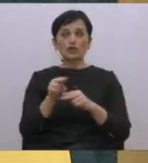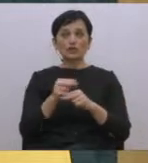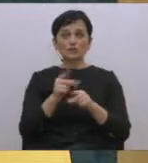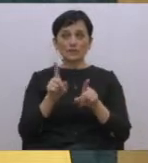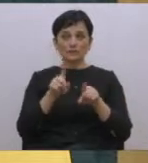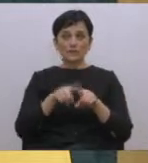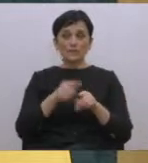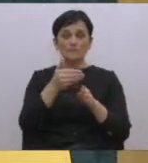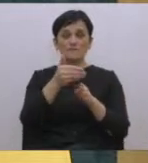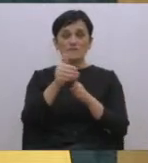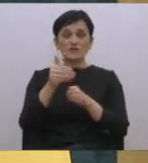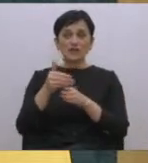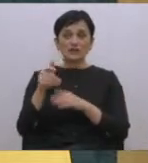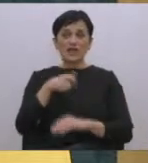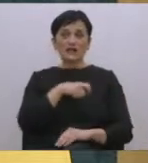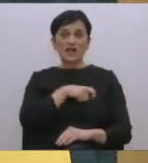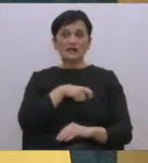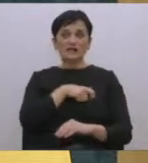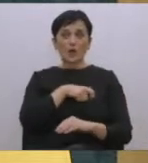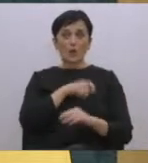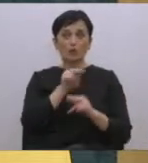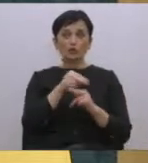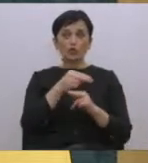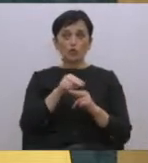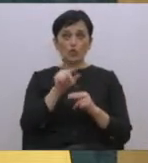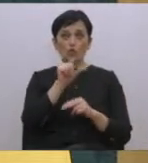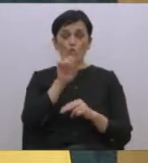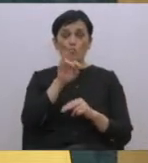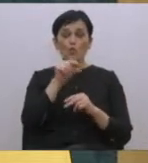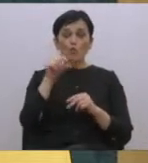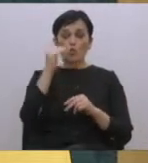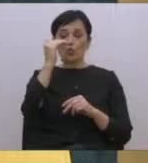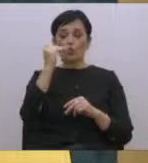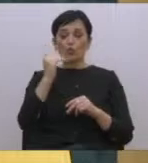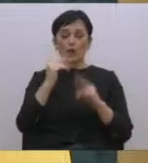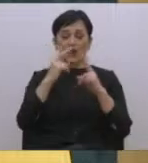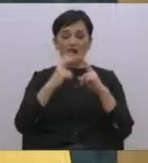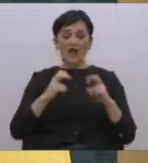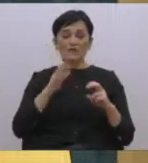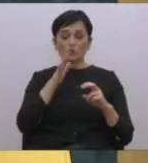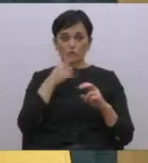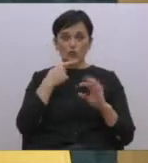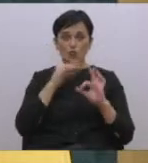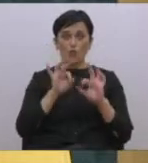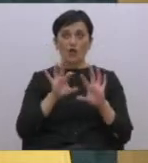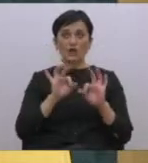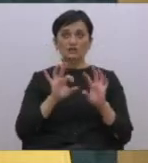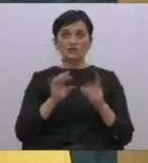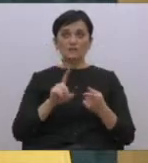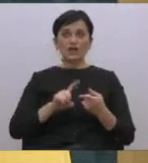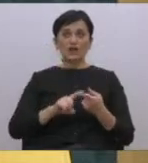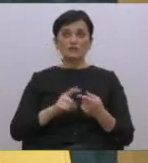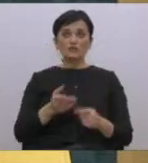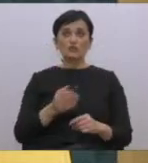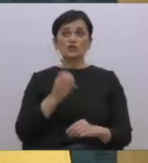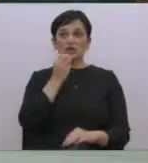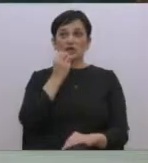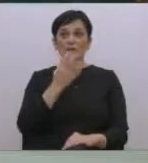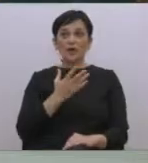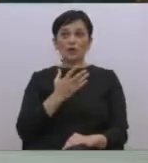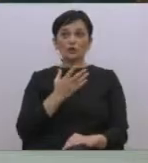ასევე ცალკეული დეპუტატების შენიშვნები და მუხლობრივად განხილვის დროს მოგახსენებთ ამასთან დაკავშირებით. კი